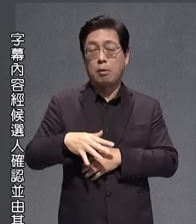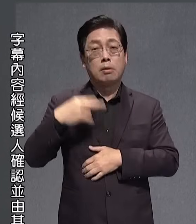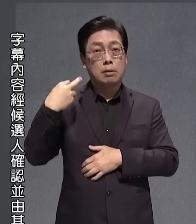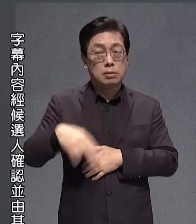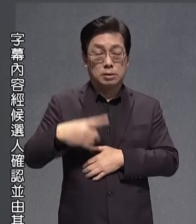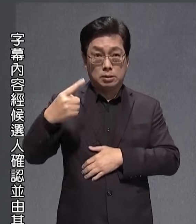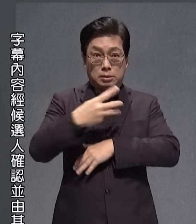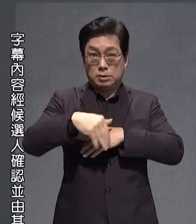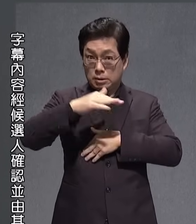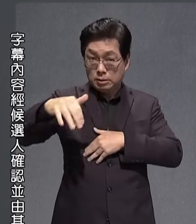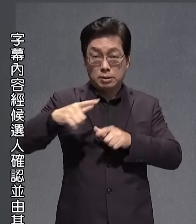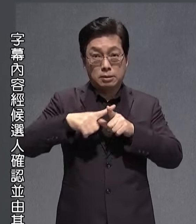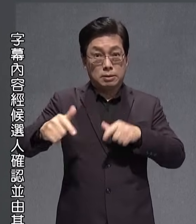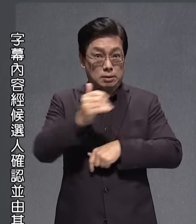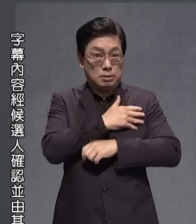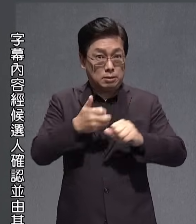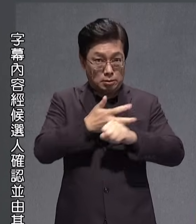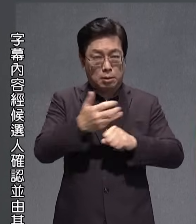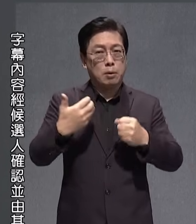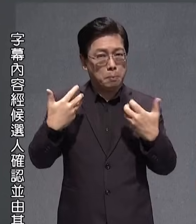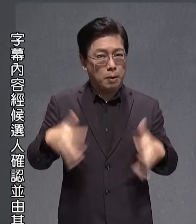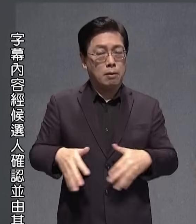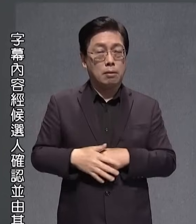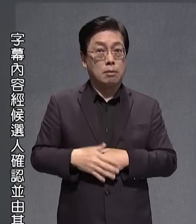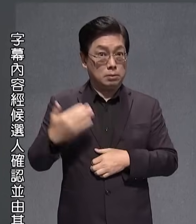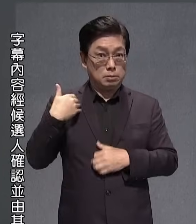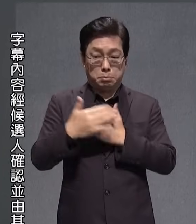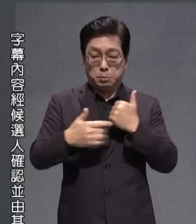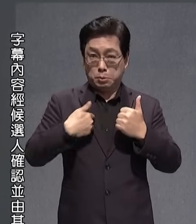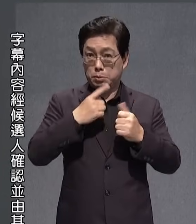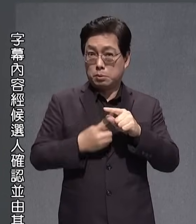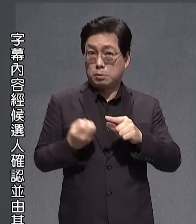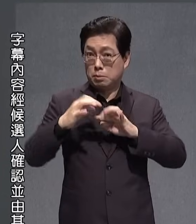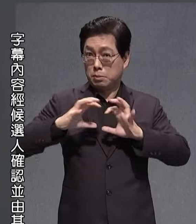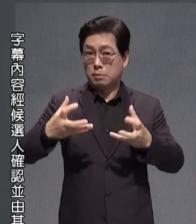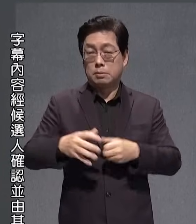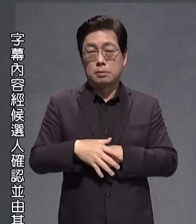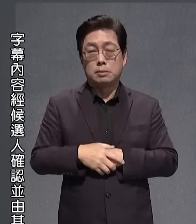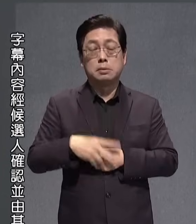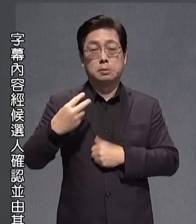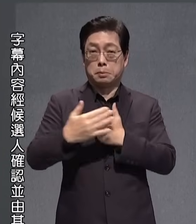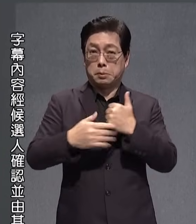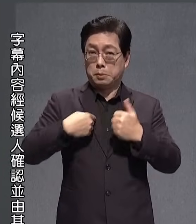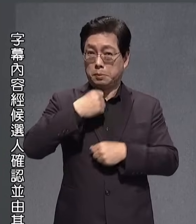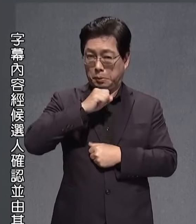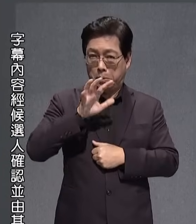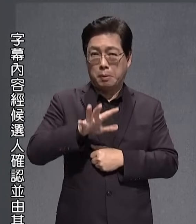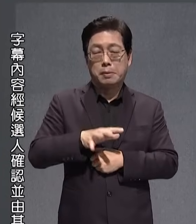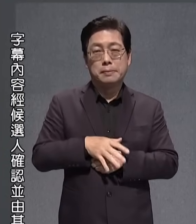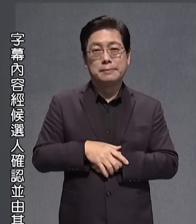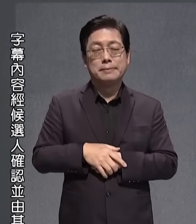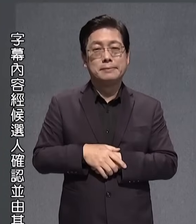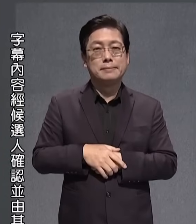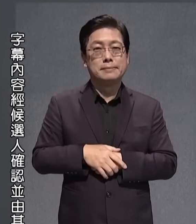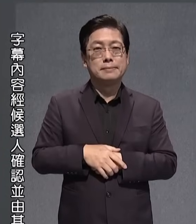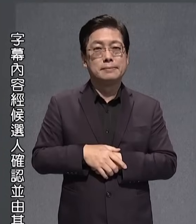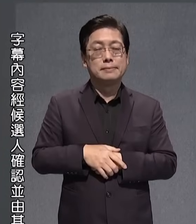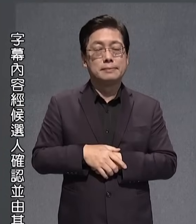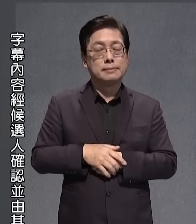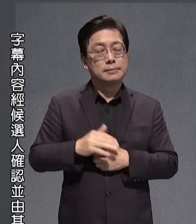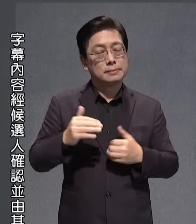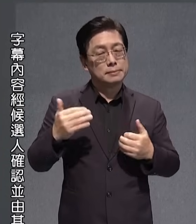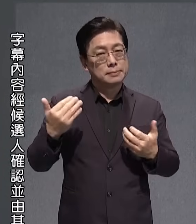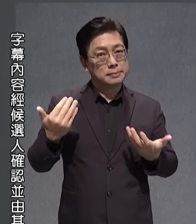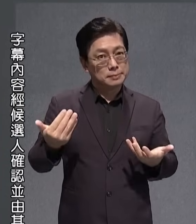一江山大陈岛的战役，曾经守护过中华民国，也守护过台湾。但